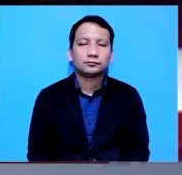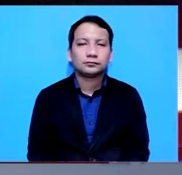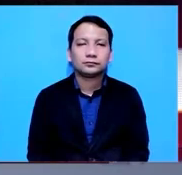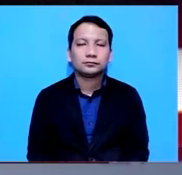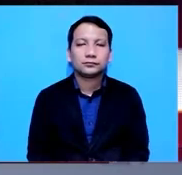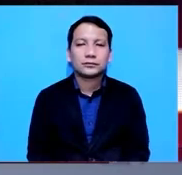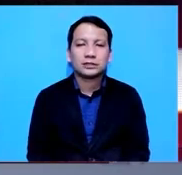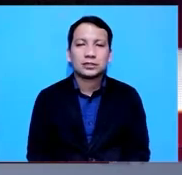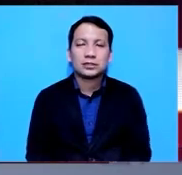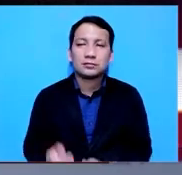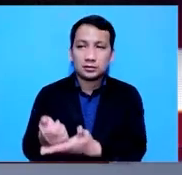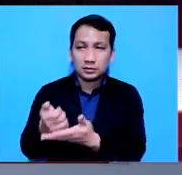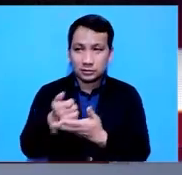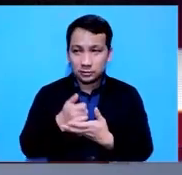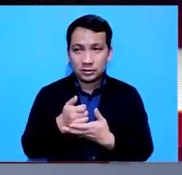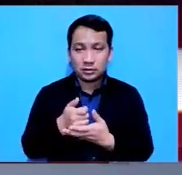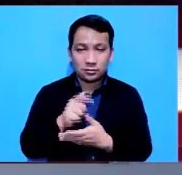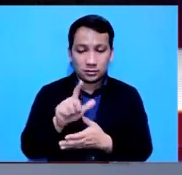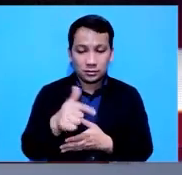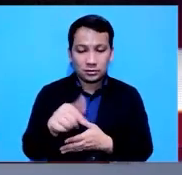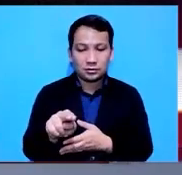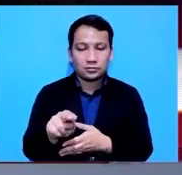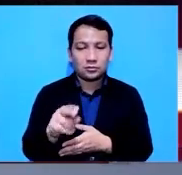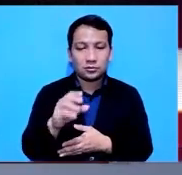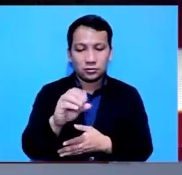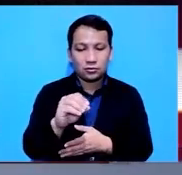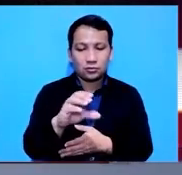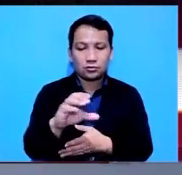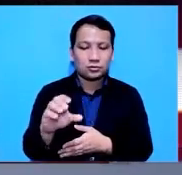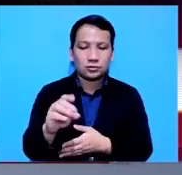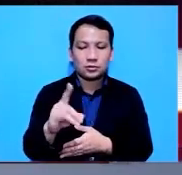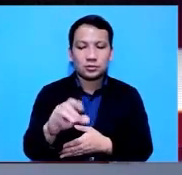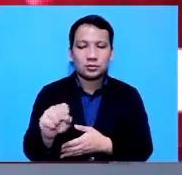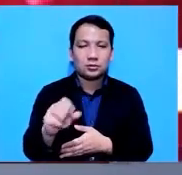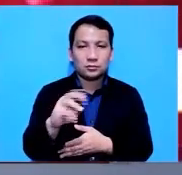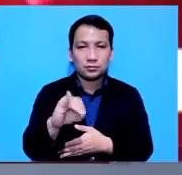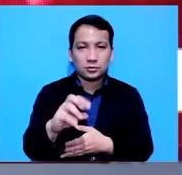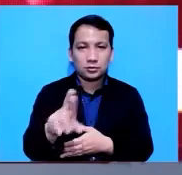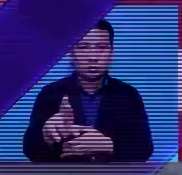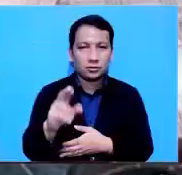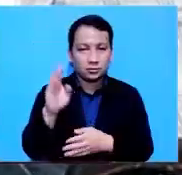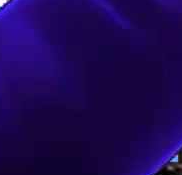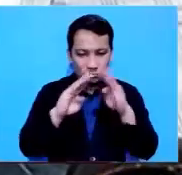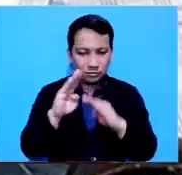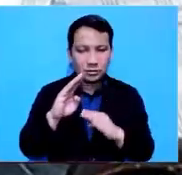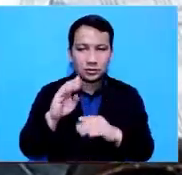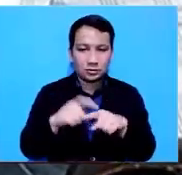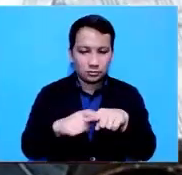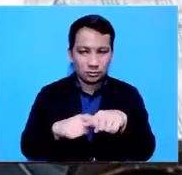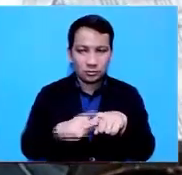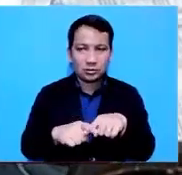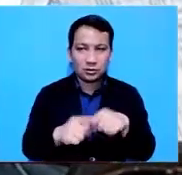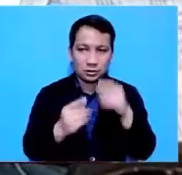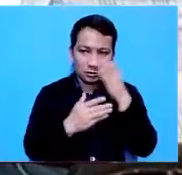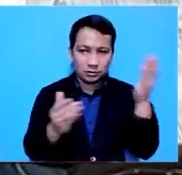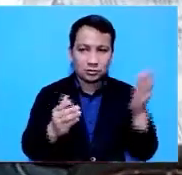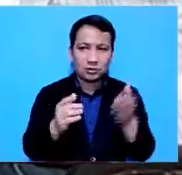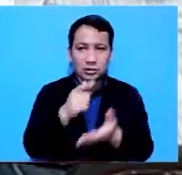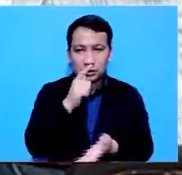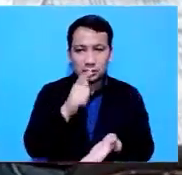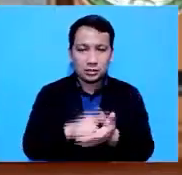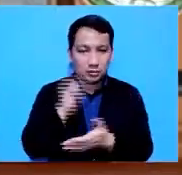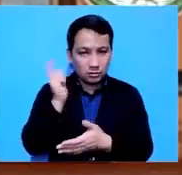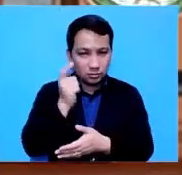saklolo ang lokal na gobyerno ng Occidental Mindoro dahil sa krisis sa kuryente. Nagsulat na raw si Occidental Mindoro Governor